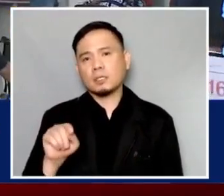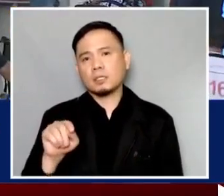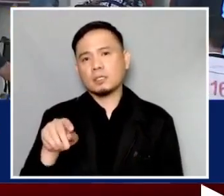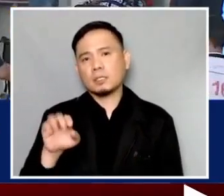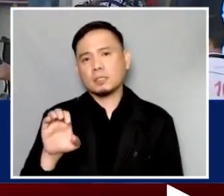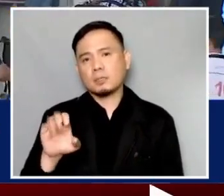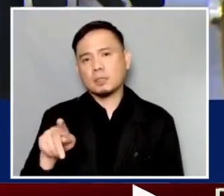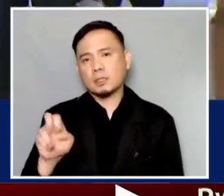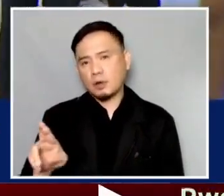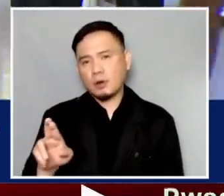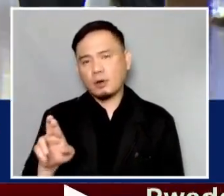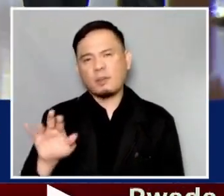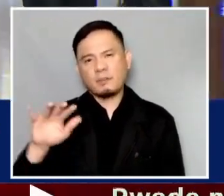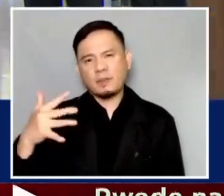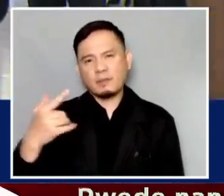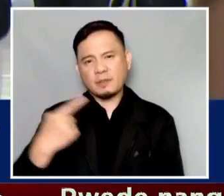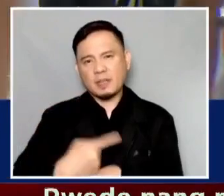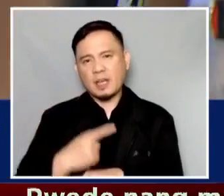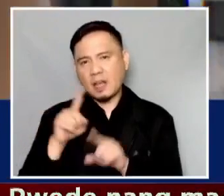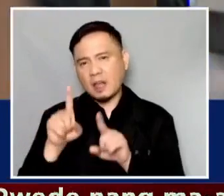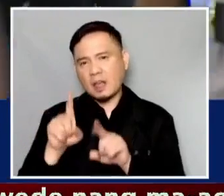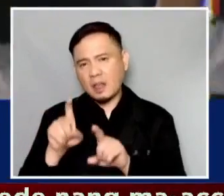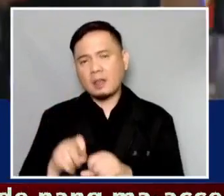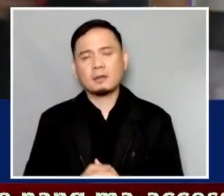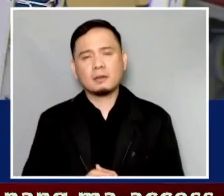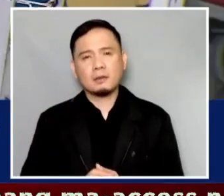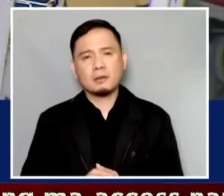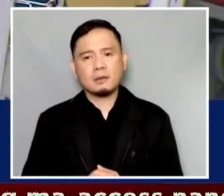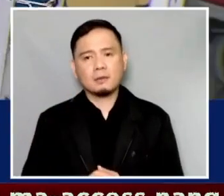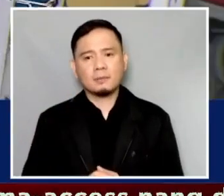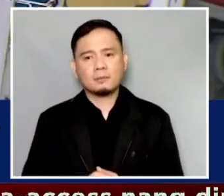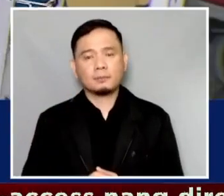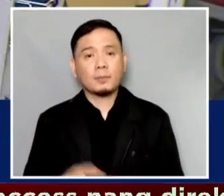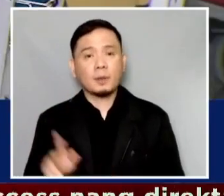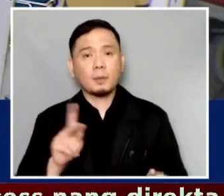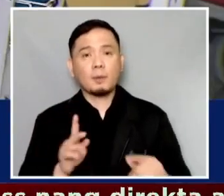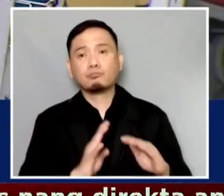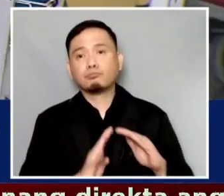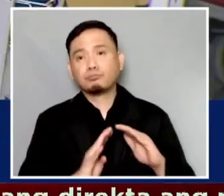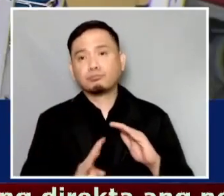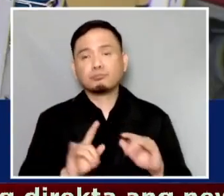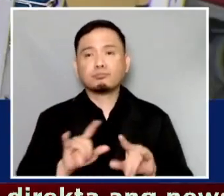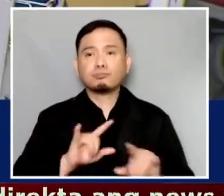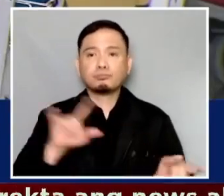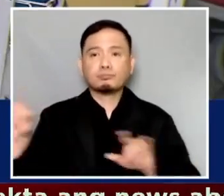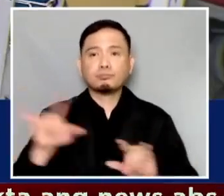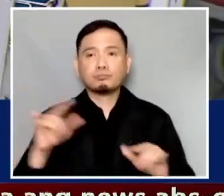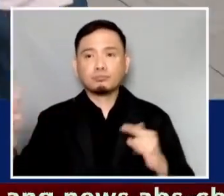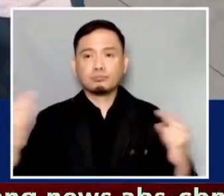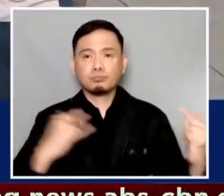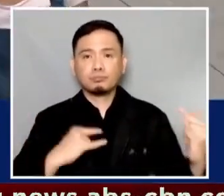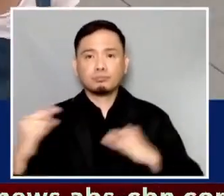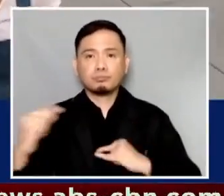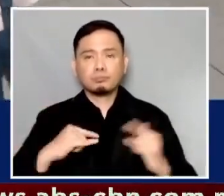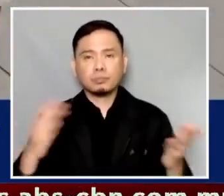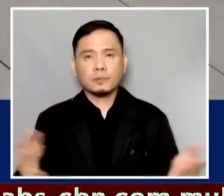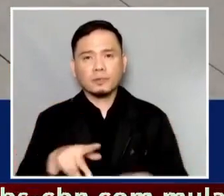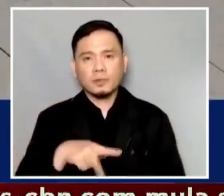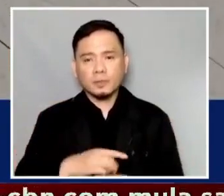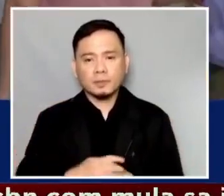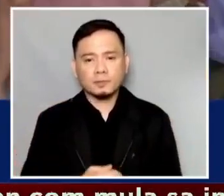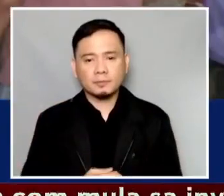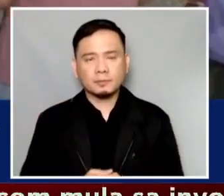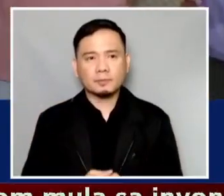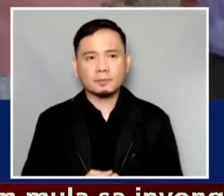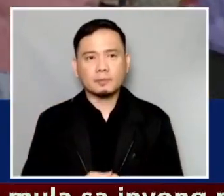na sa 20,000 ang pasahero ng pumapasok at lumalabas ng bansa sa NAIA. Samantala, higit 50,000